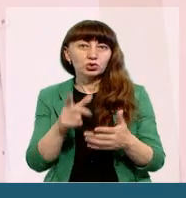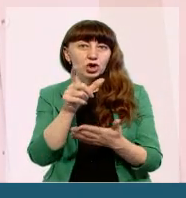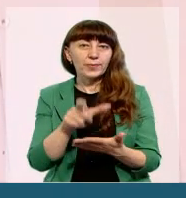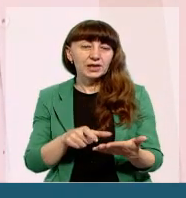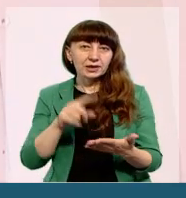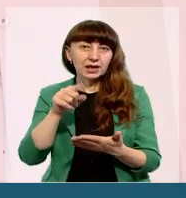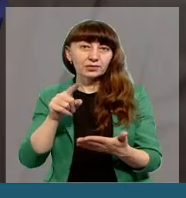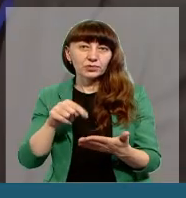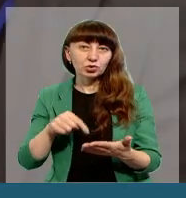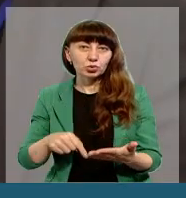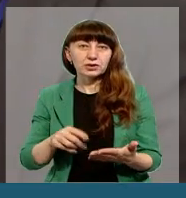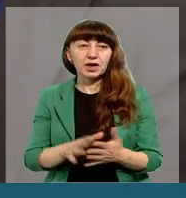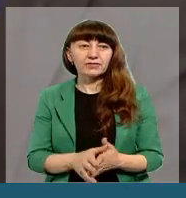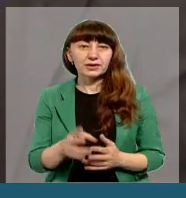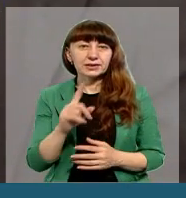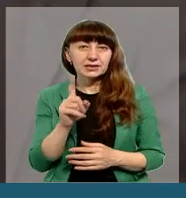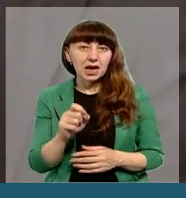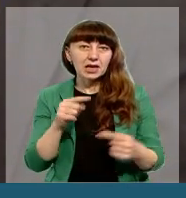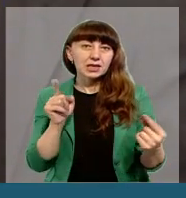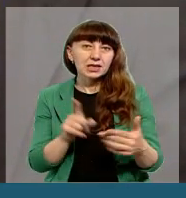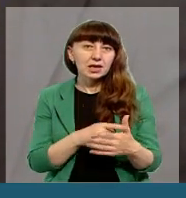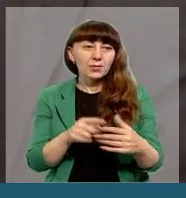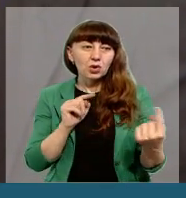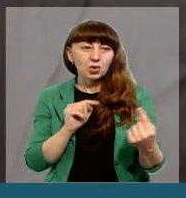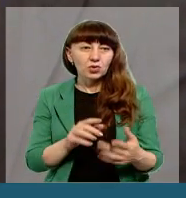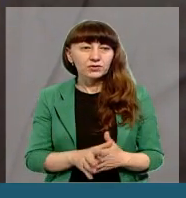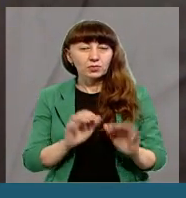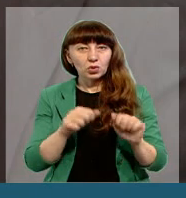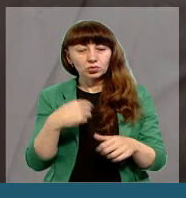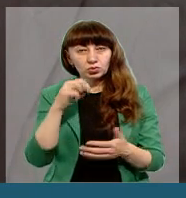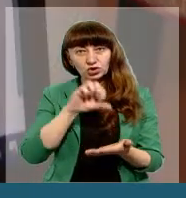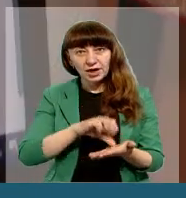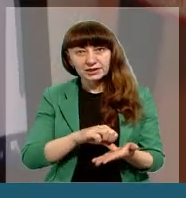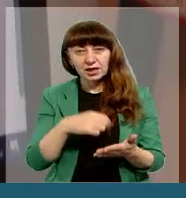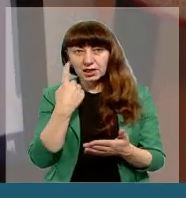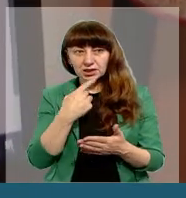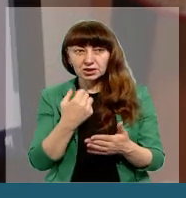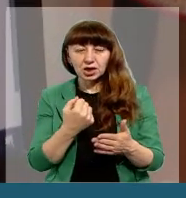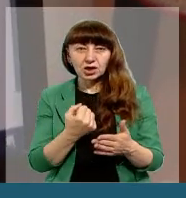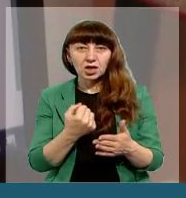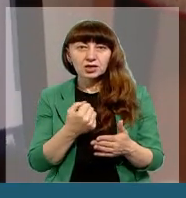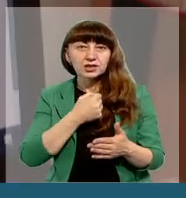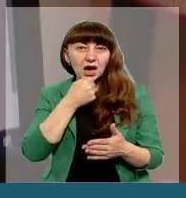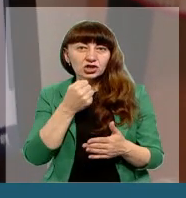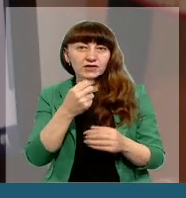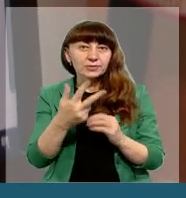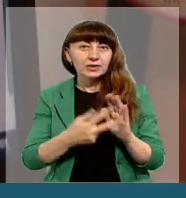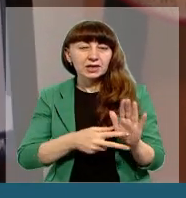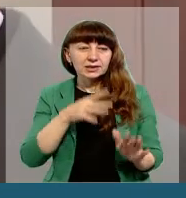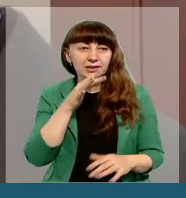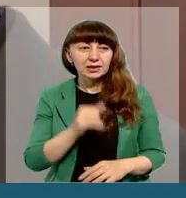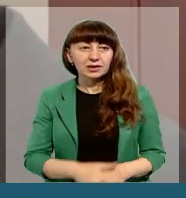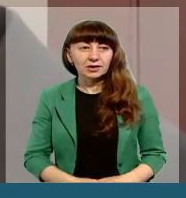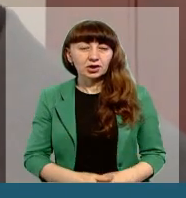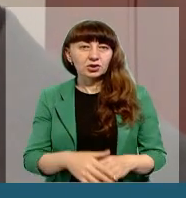и ставят отметку. В республиканском референдуме могут участвовать лица, достигшие 18-летнего возраста, кроме граждан, признанных